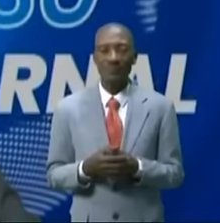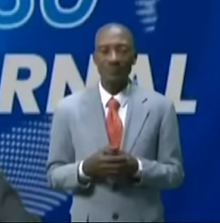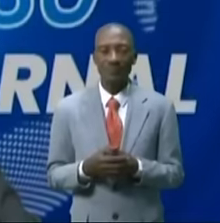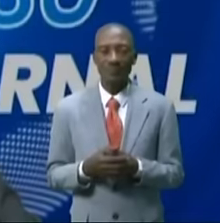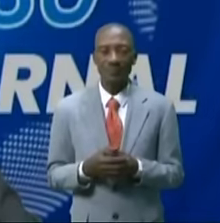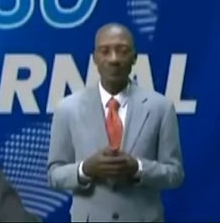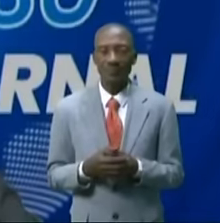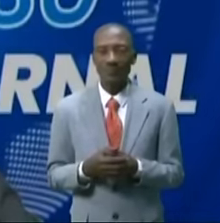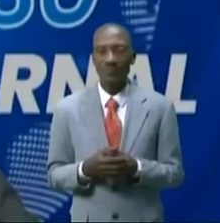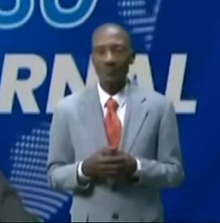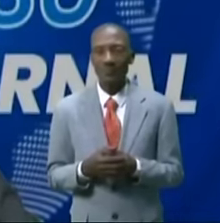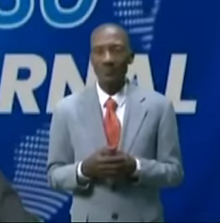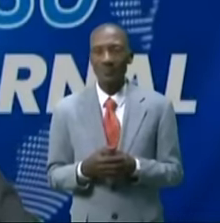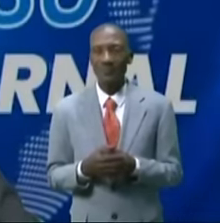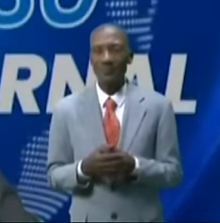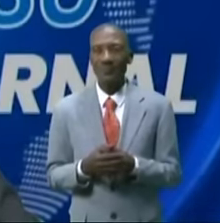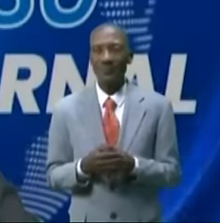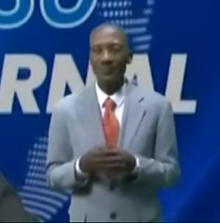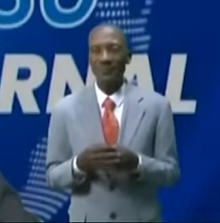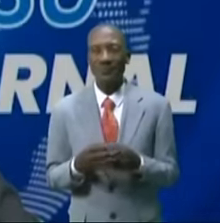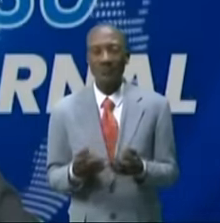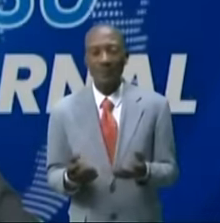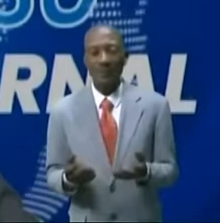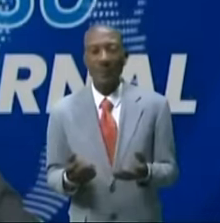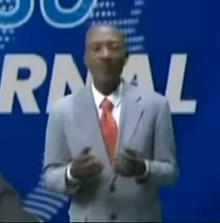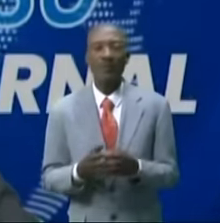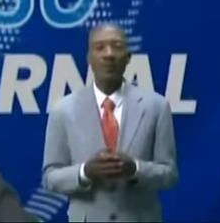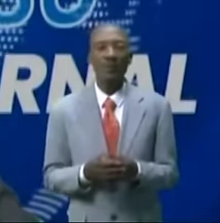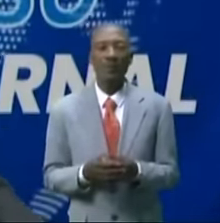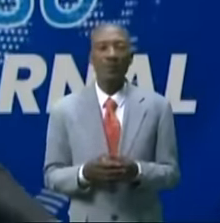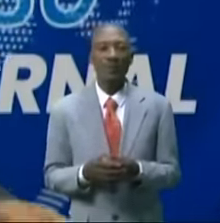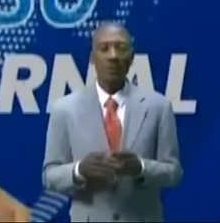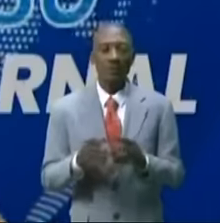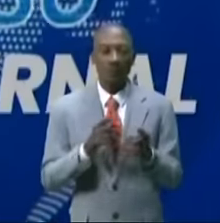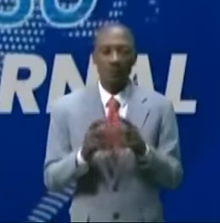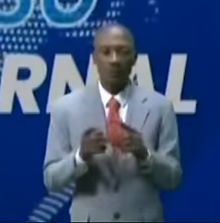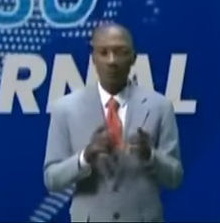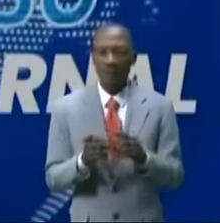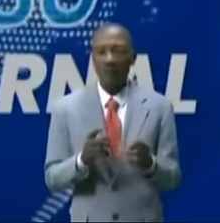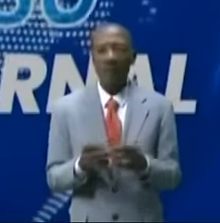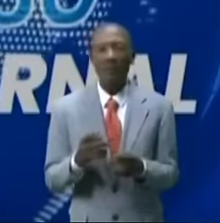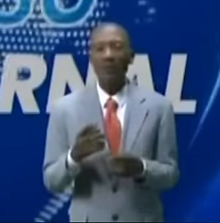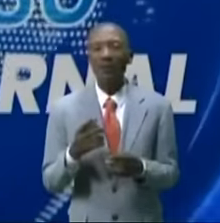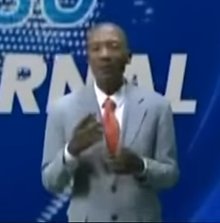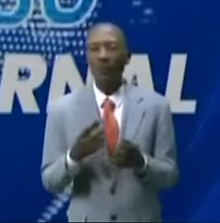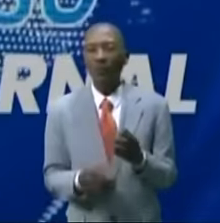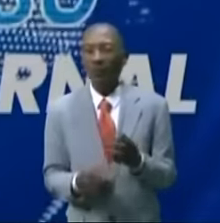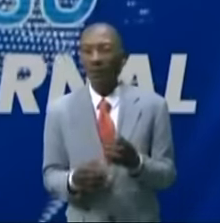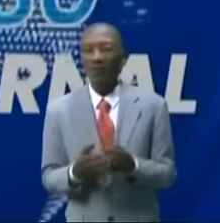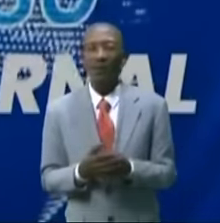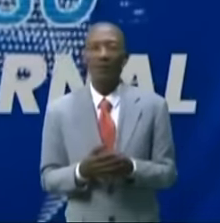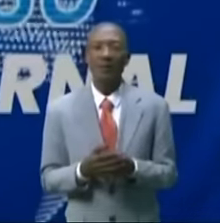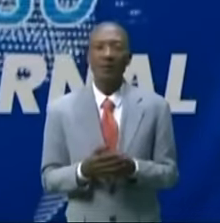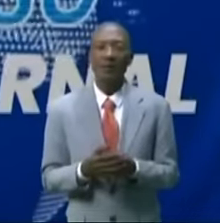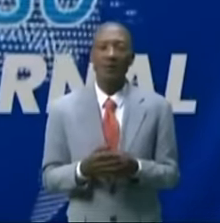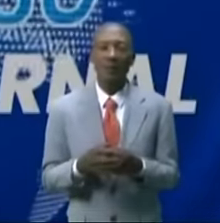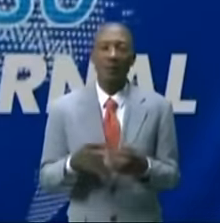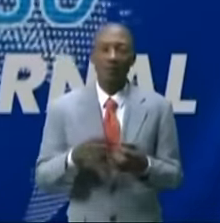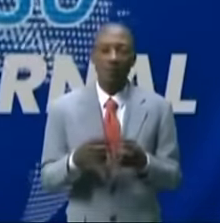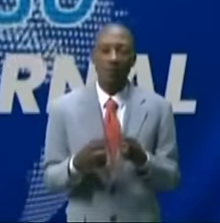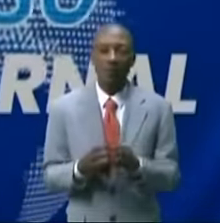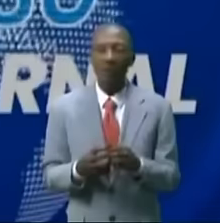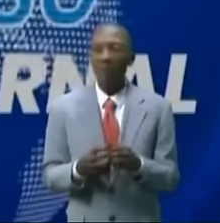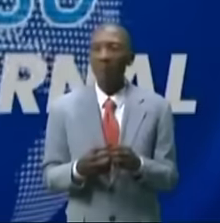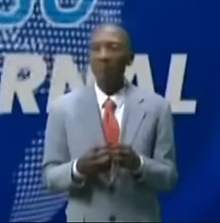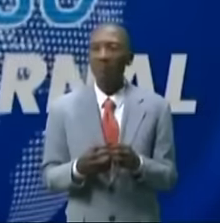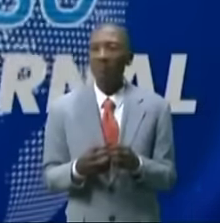Autre titre annoncé à l'ouverture de ce journal, une expérience réussie pour augmenter le nombre de poissons dans le lac Albert. En 8 mois seulement, près